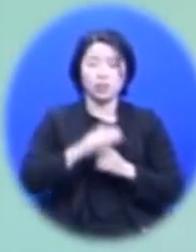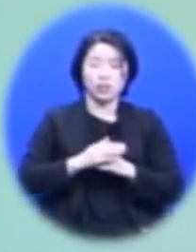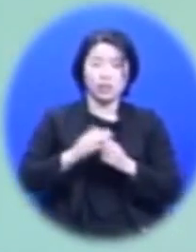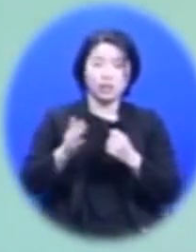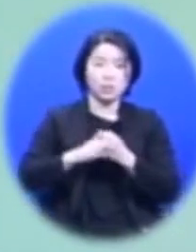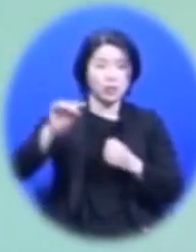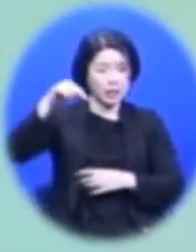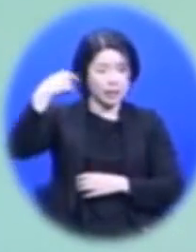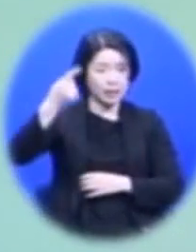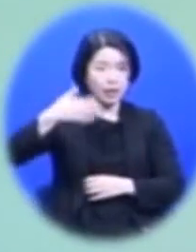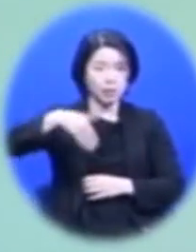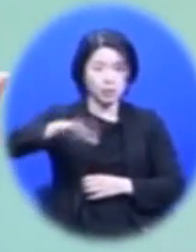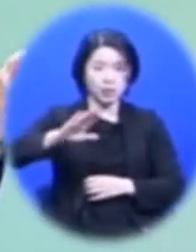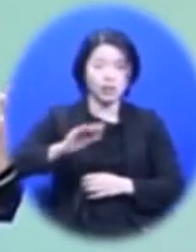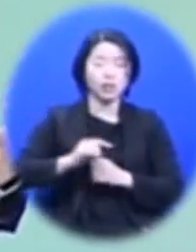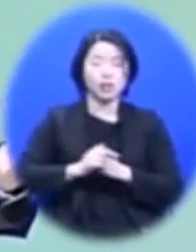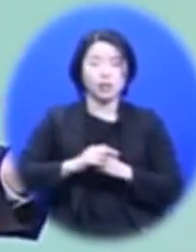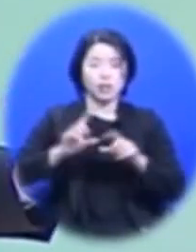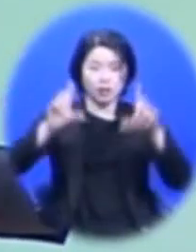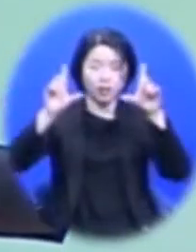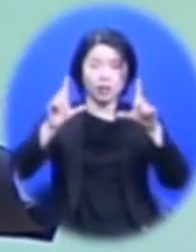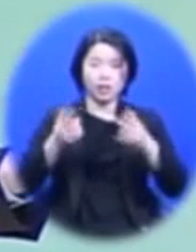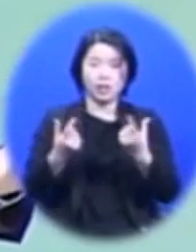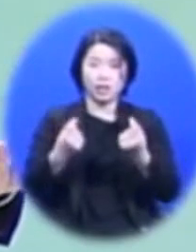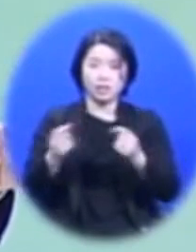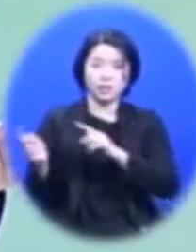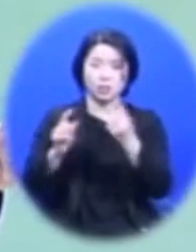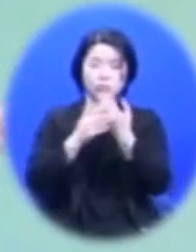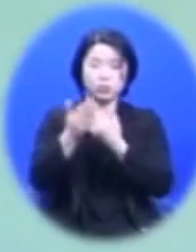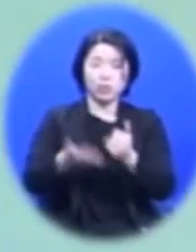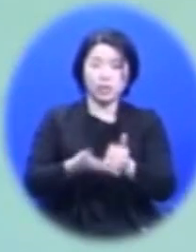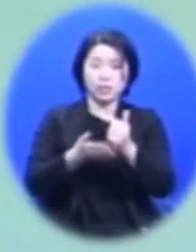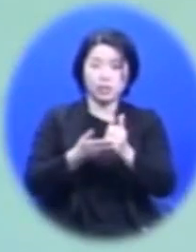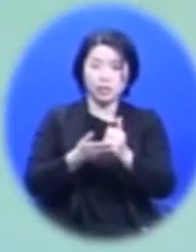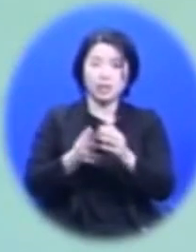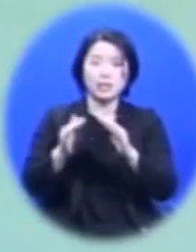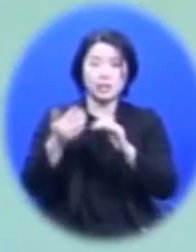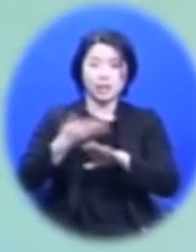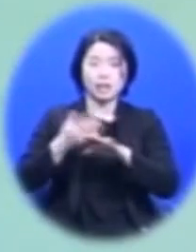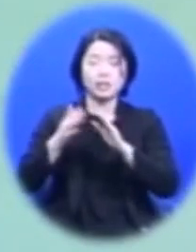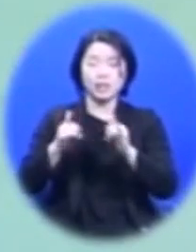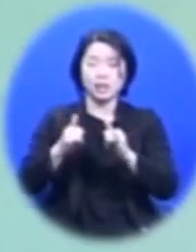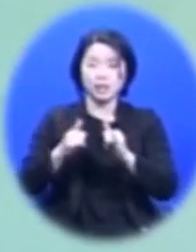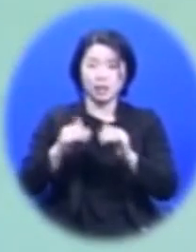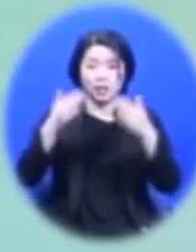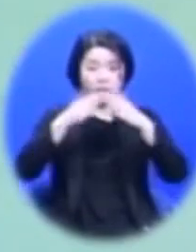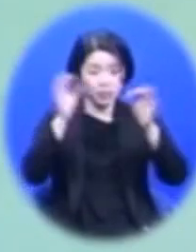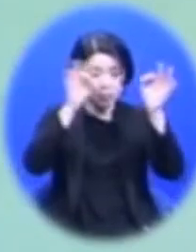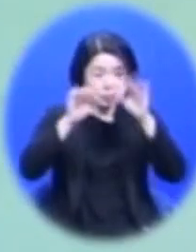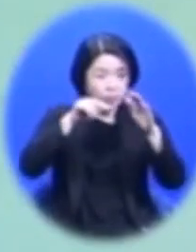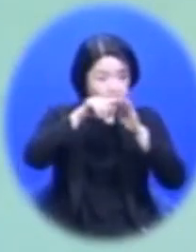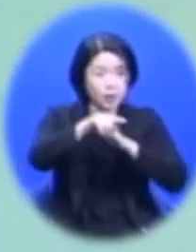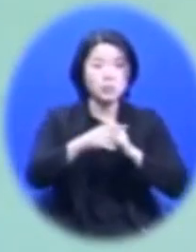다음날 그 같은 부흥회를 섬기는 스태프들과 함께 그 집을 찾아갔어요. 찾아갔더니